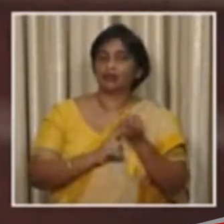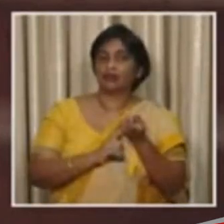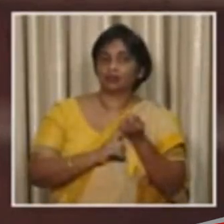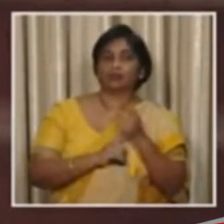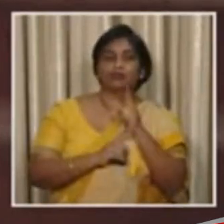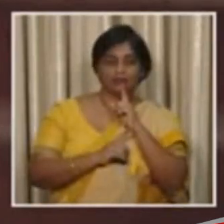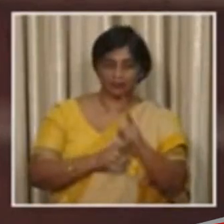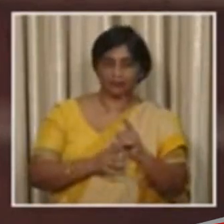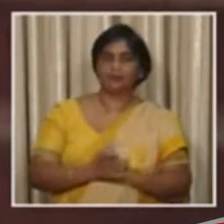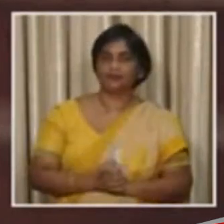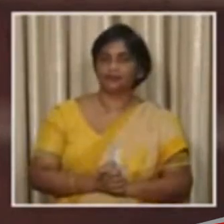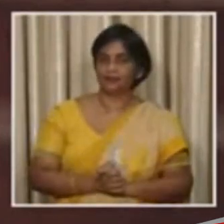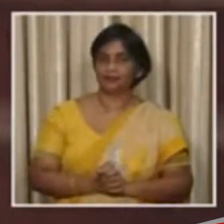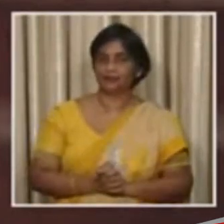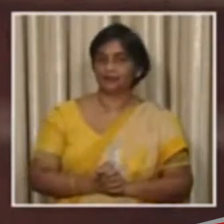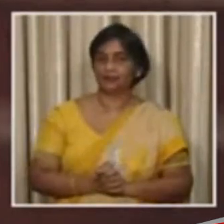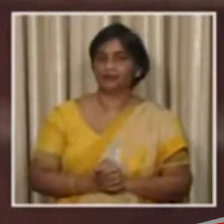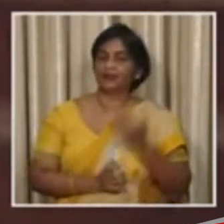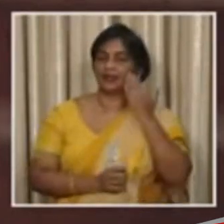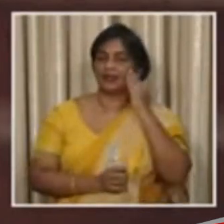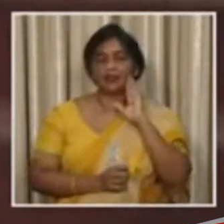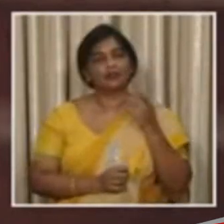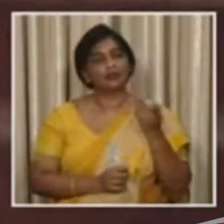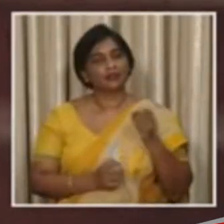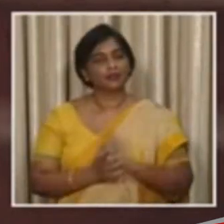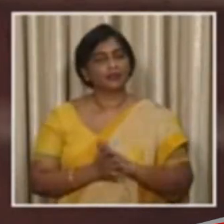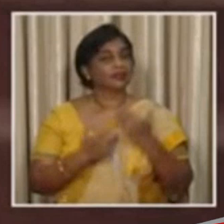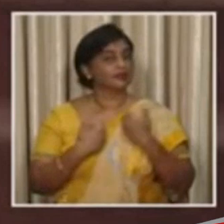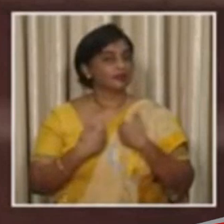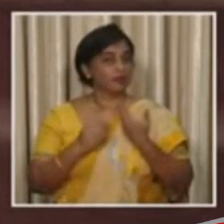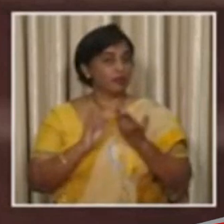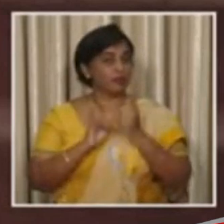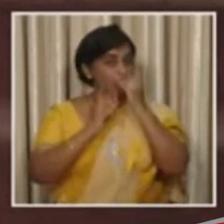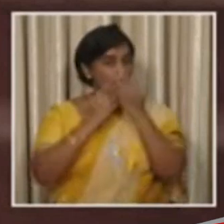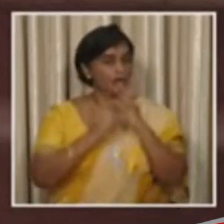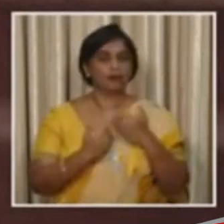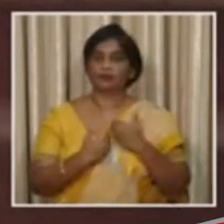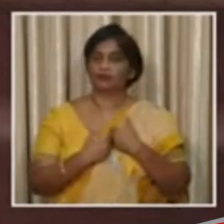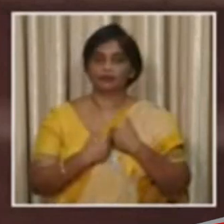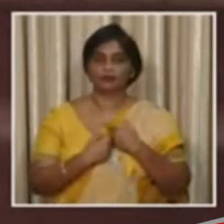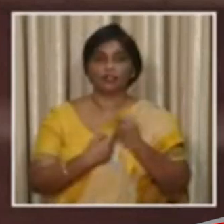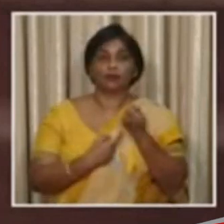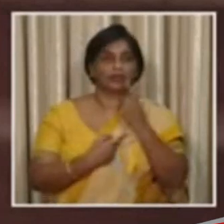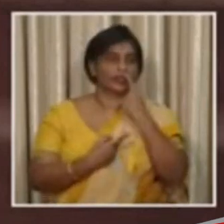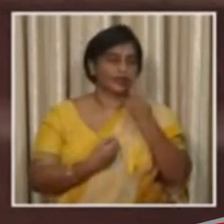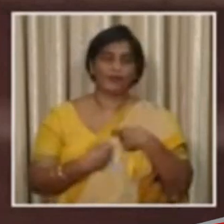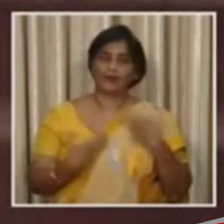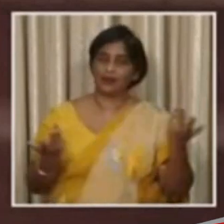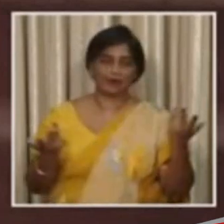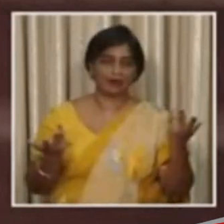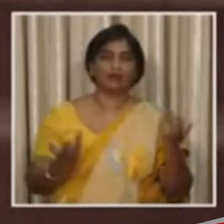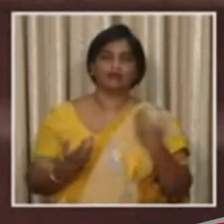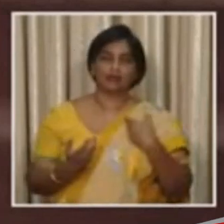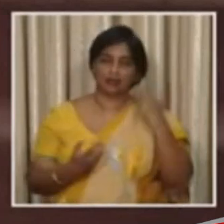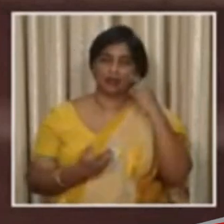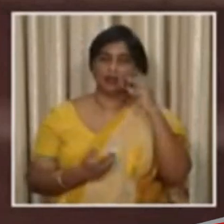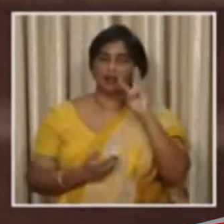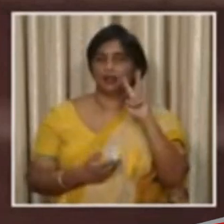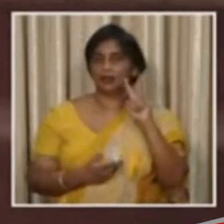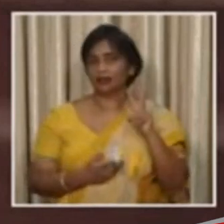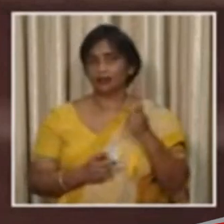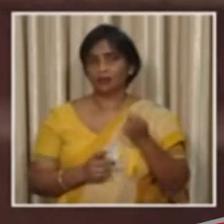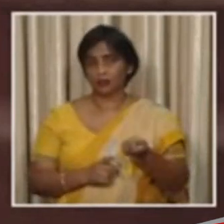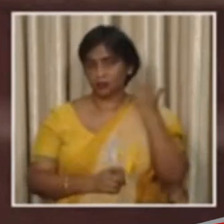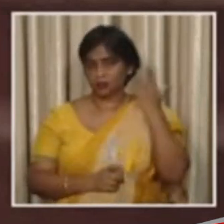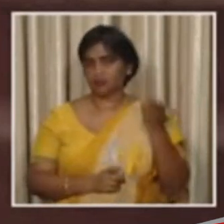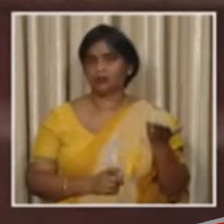ඇමතිවර. හරි ඒක සාමාන්‍ය කරුණක්. නමුත් මම මුලින්ම මටනං කවුරුත් ඔෆර් කරන්න ඇවිල්ල නැහැ. නමුත් මම දන්නවා 32ක් කියන්නේ මහා විශාල